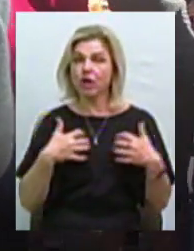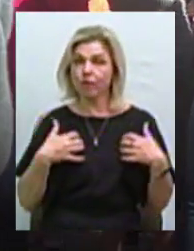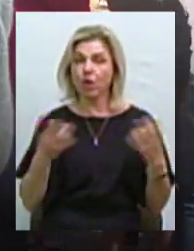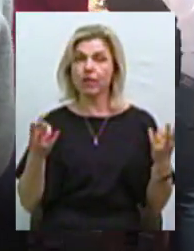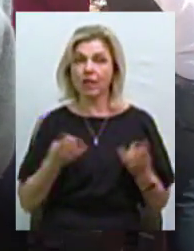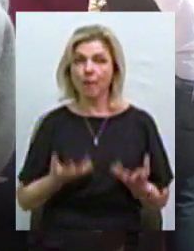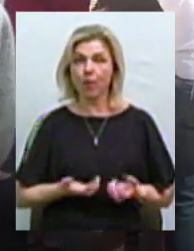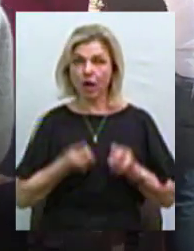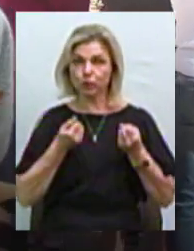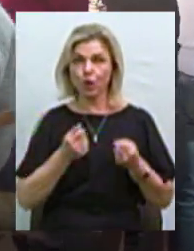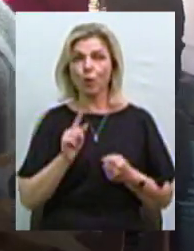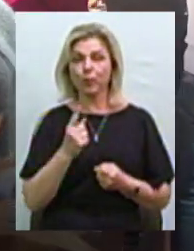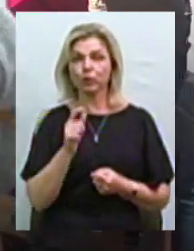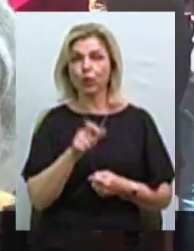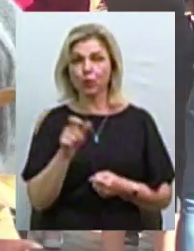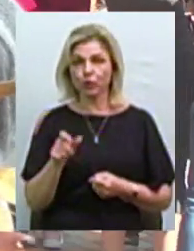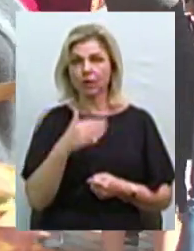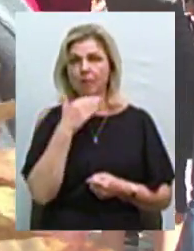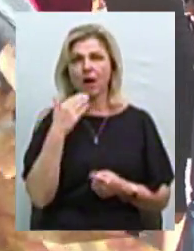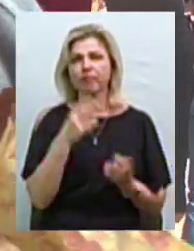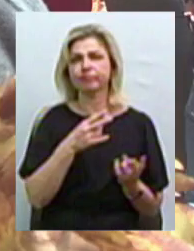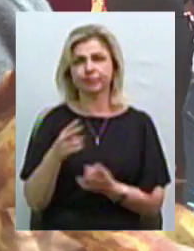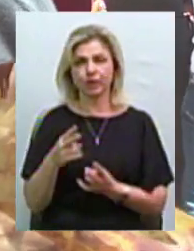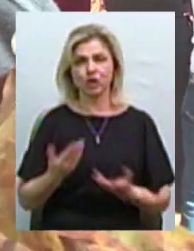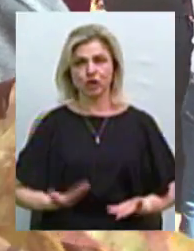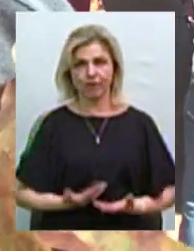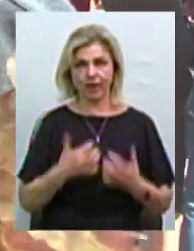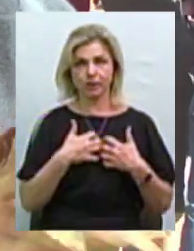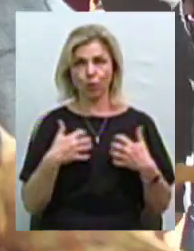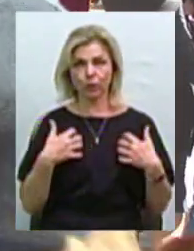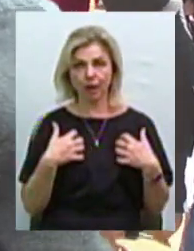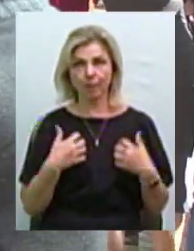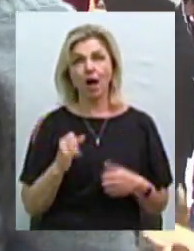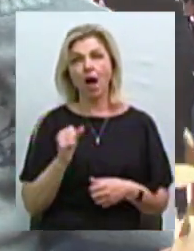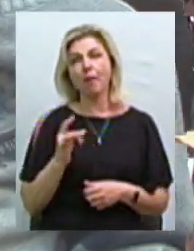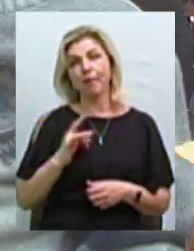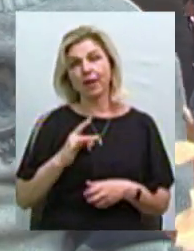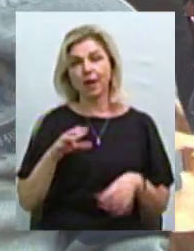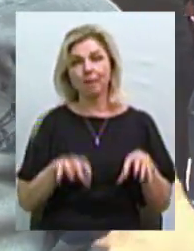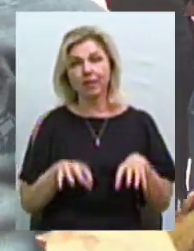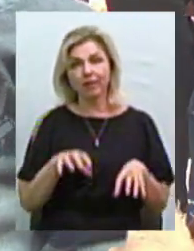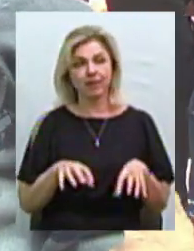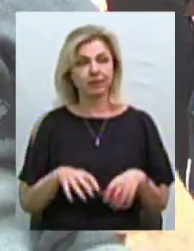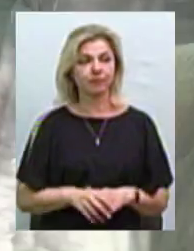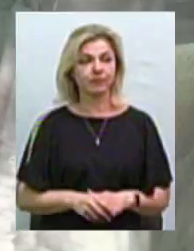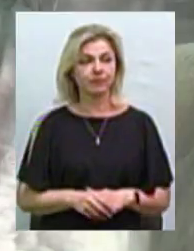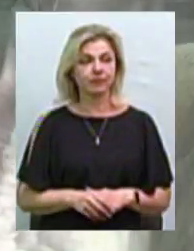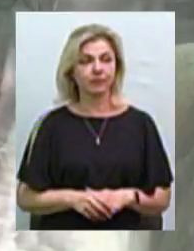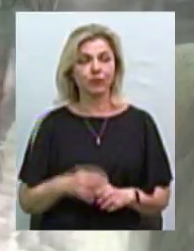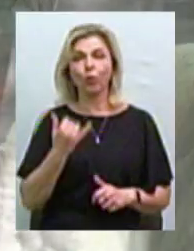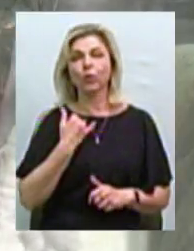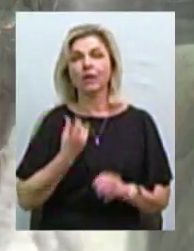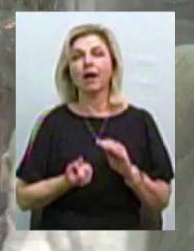що людина багато шкодить живим істотам. А білі ведмеді в нас нездавна